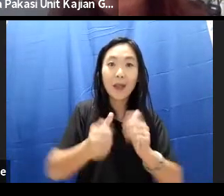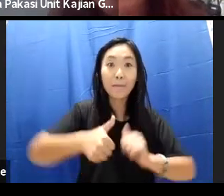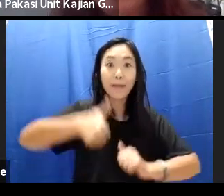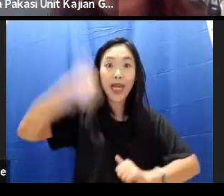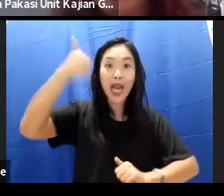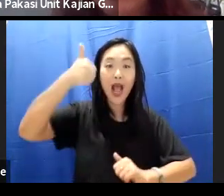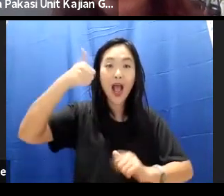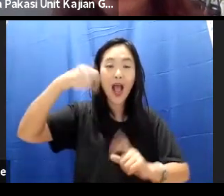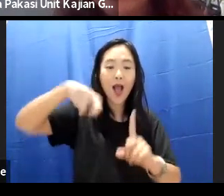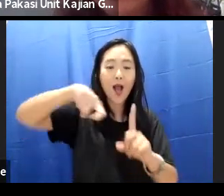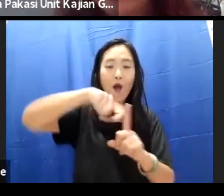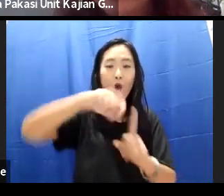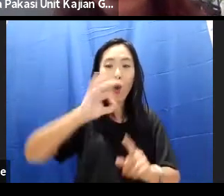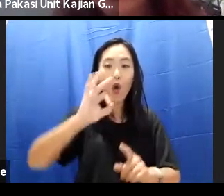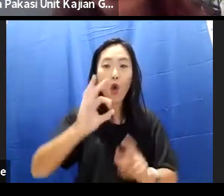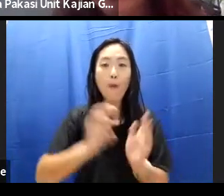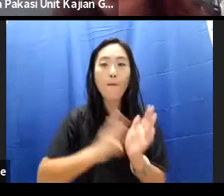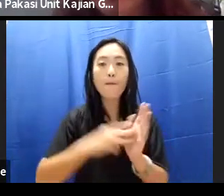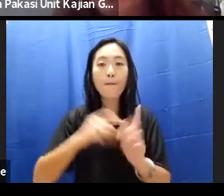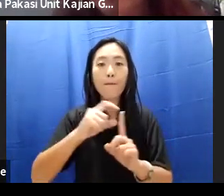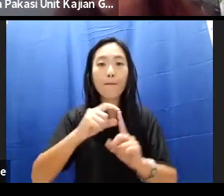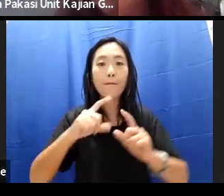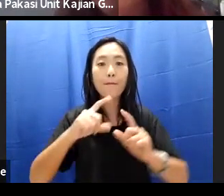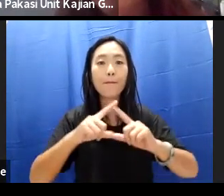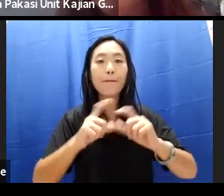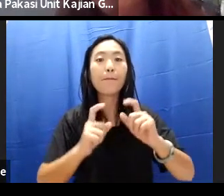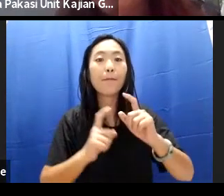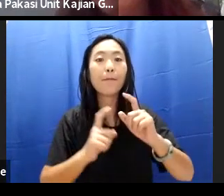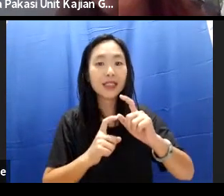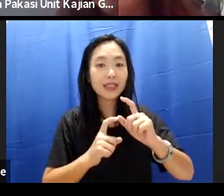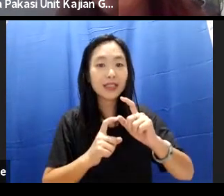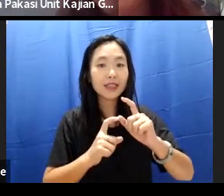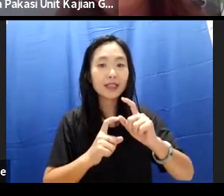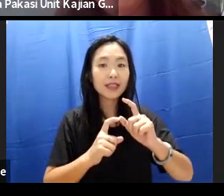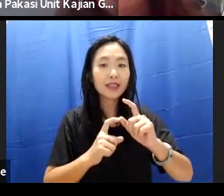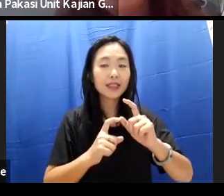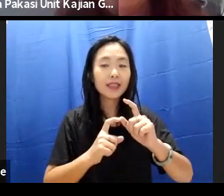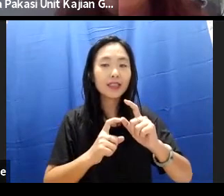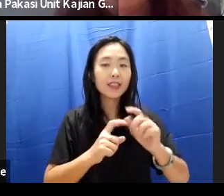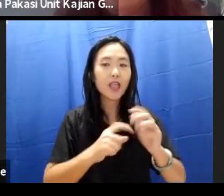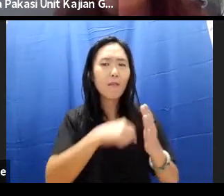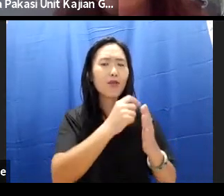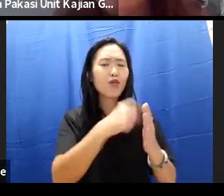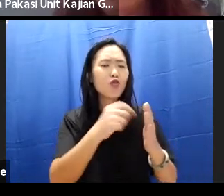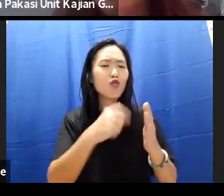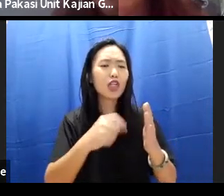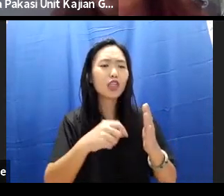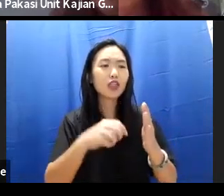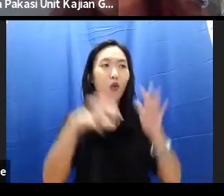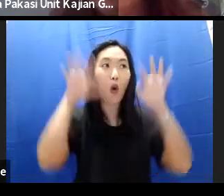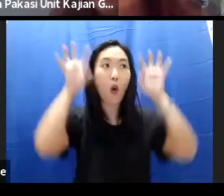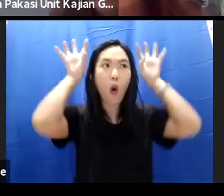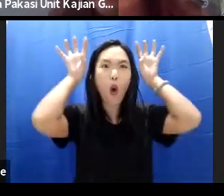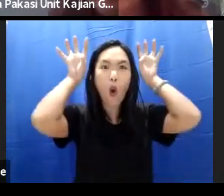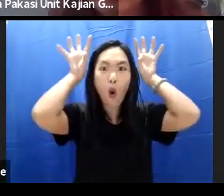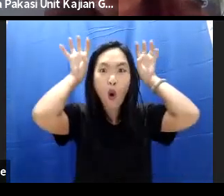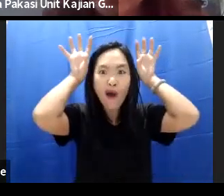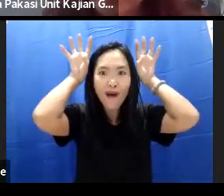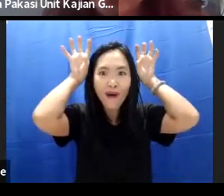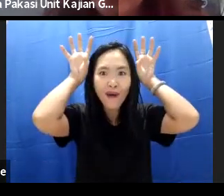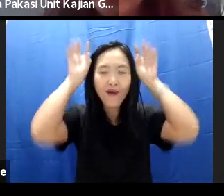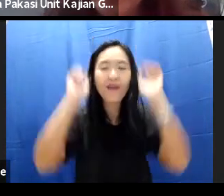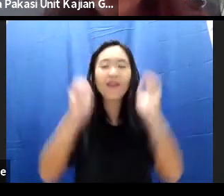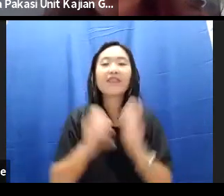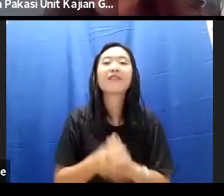Best Short Story Award dan salah satu penulis antologi horor Kumpulan Budak Setan atau The Devil Sleeps Club